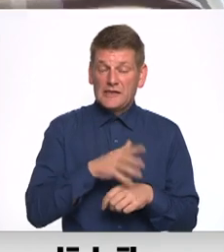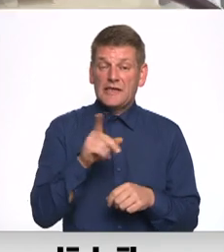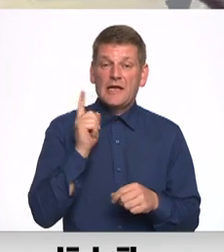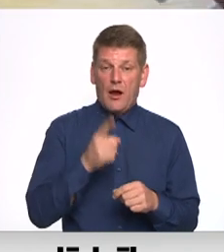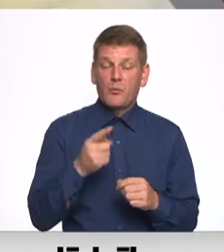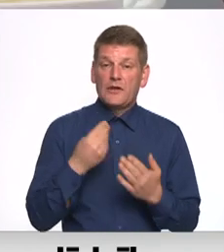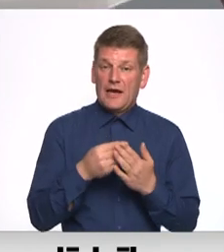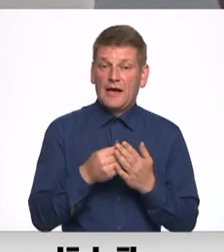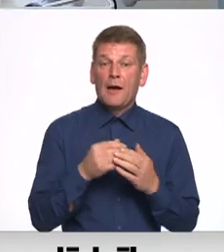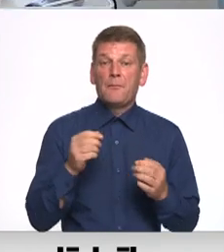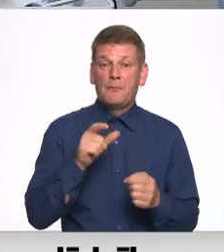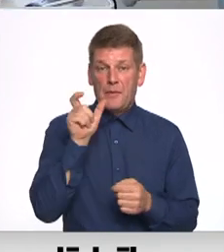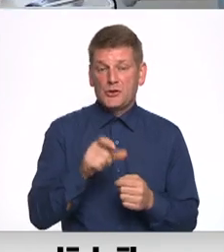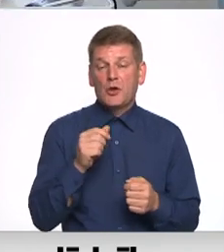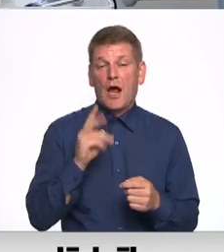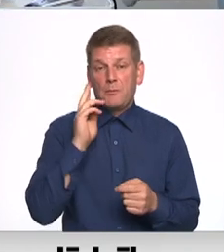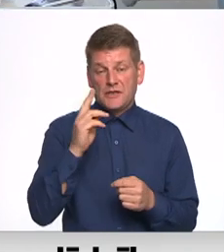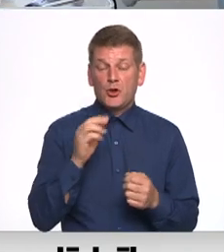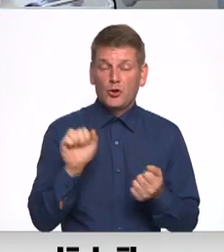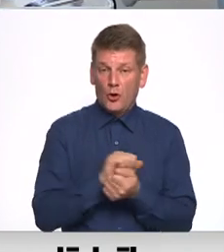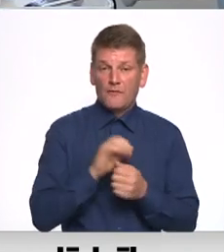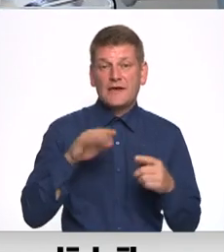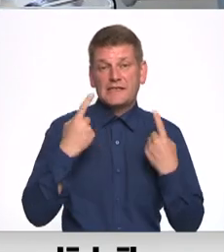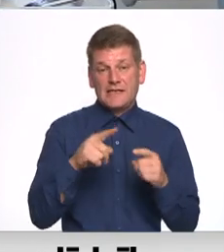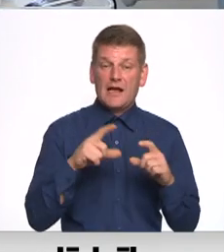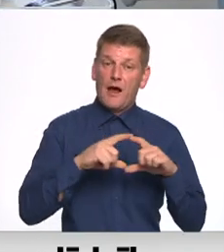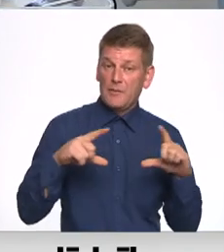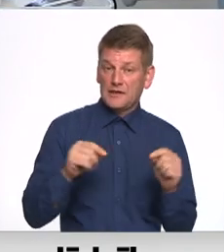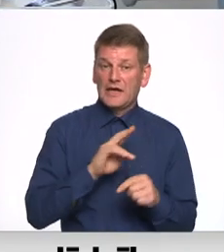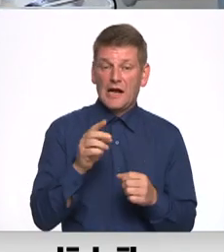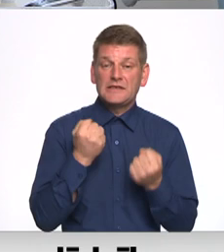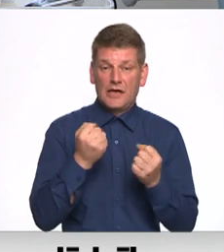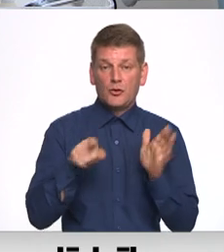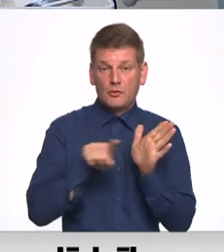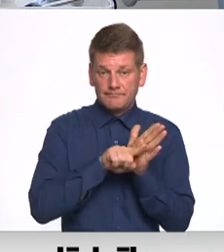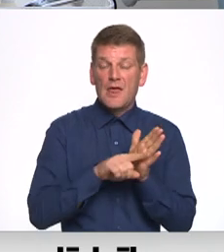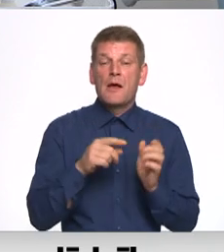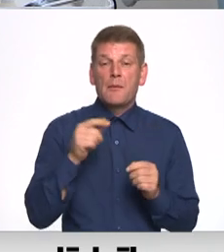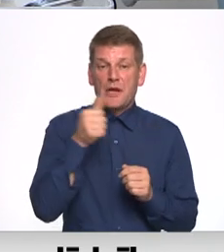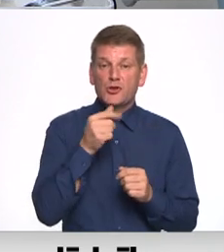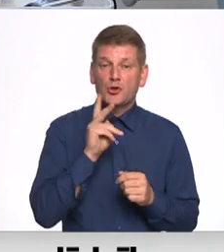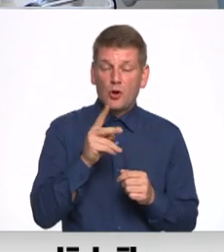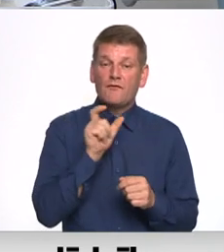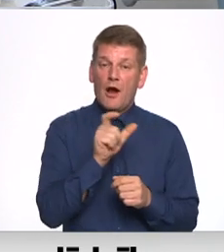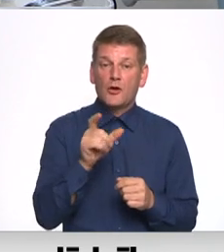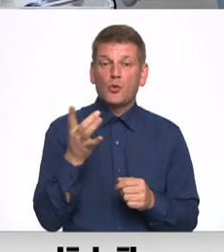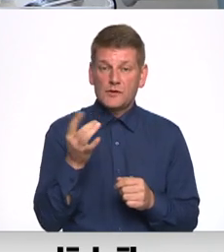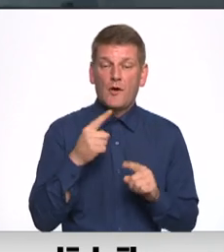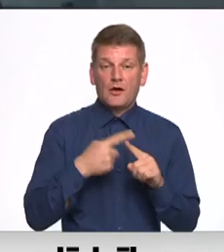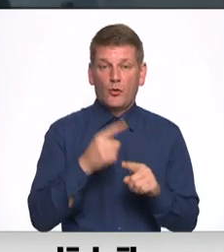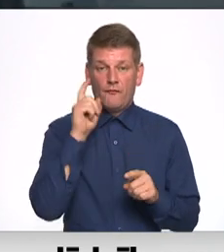apliecinošam dokumentam vai jebkurai citai personu identificējošai apliecībai, kas satur personas kodu, vārdu, uzvārdu un